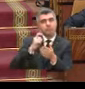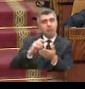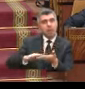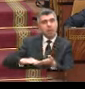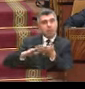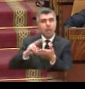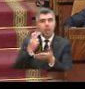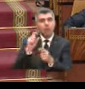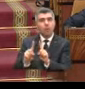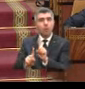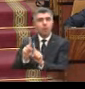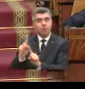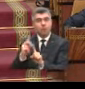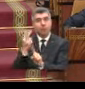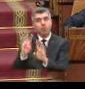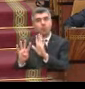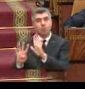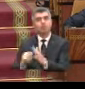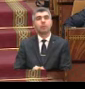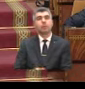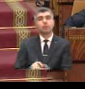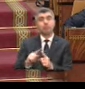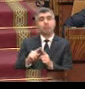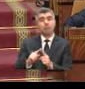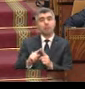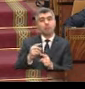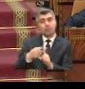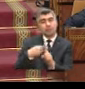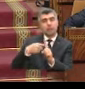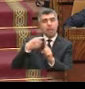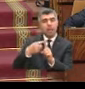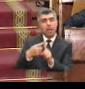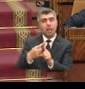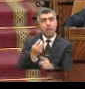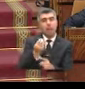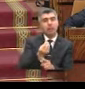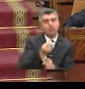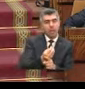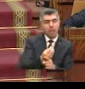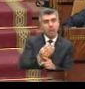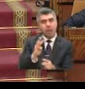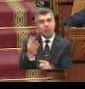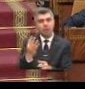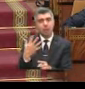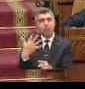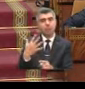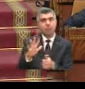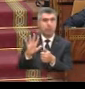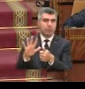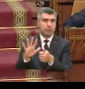الاتفاقات 2011 و2019. قلتوا باللي زدتوا للاطفال، زدتوا للرابع والخامس والسادس، المؤشر ديال